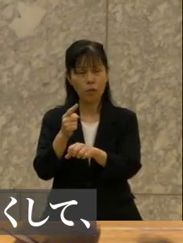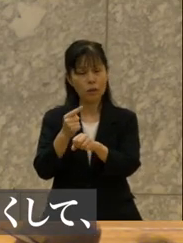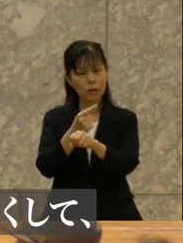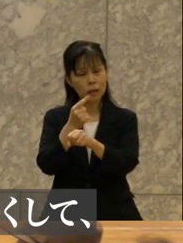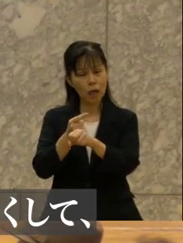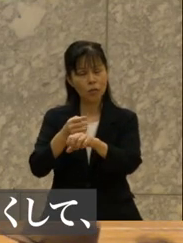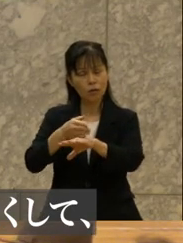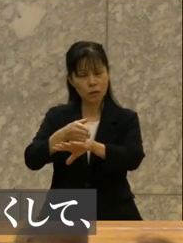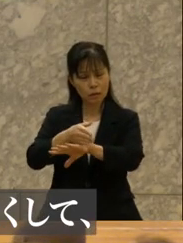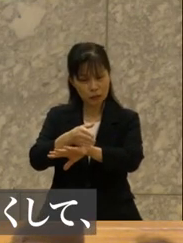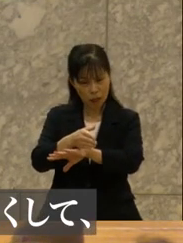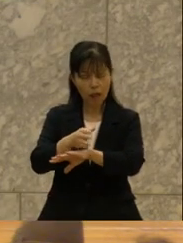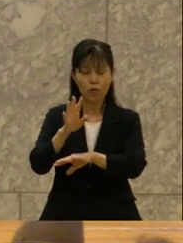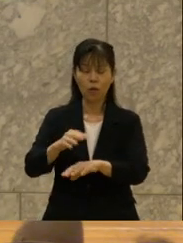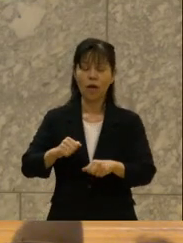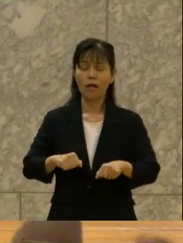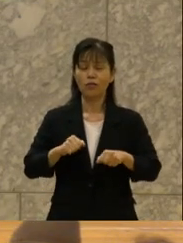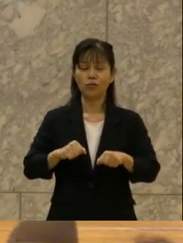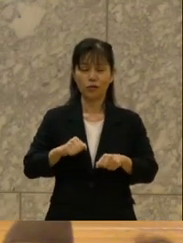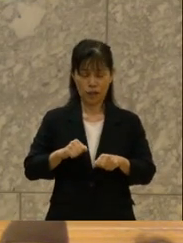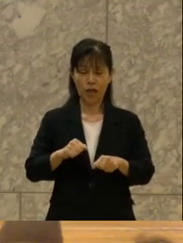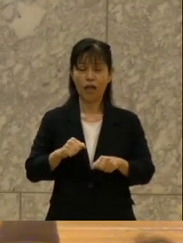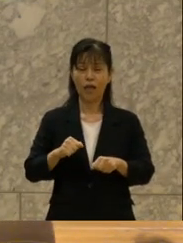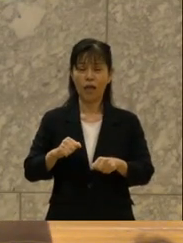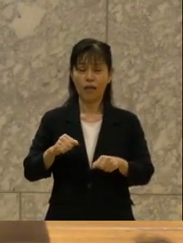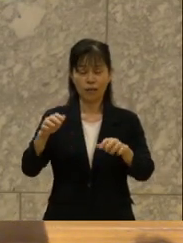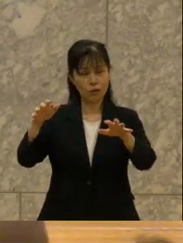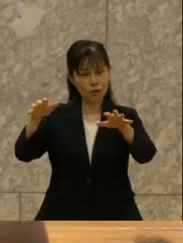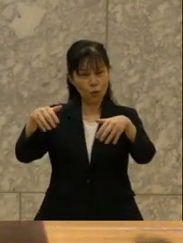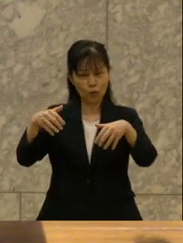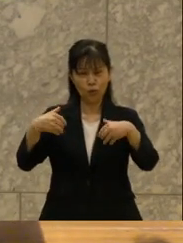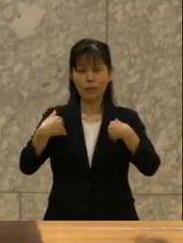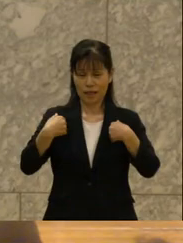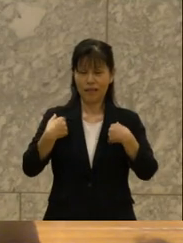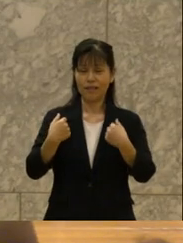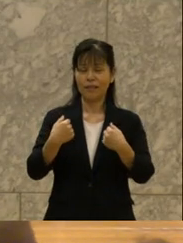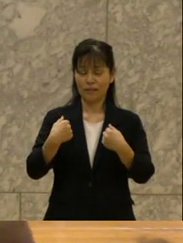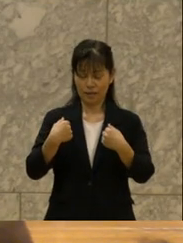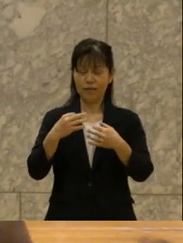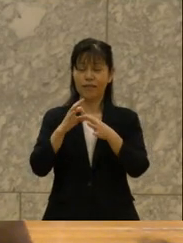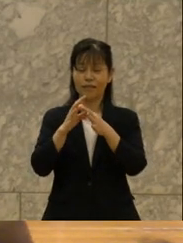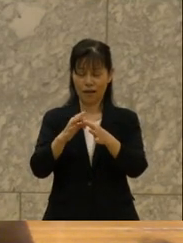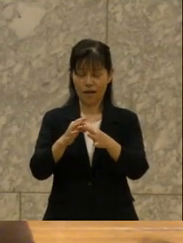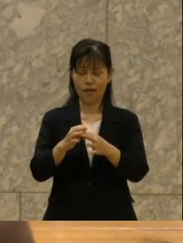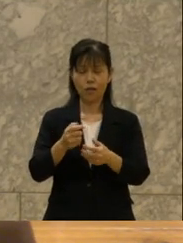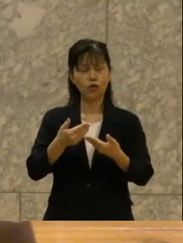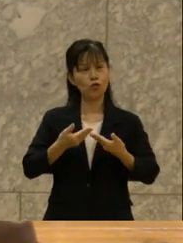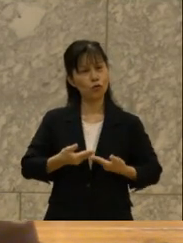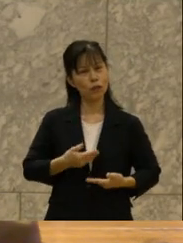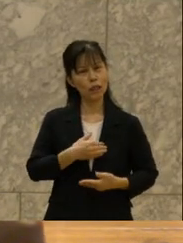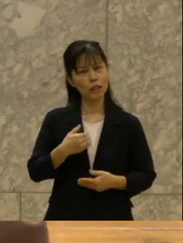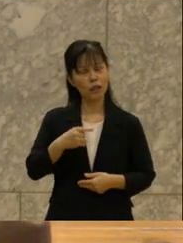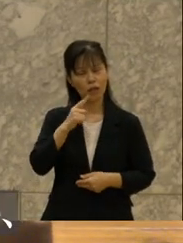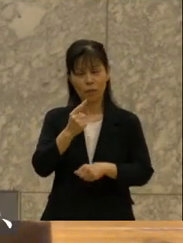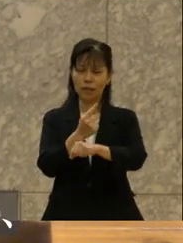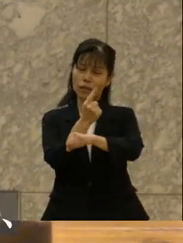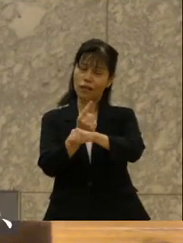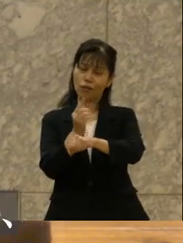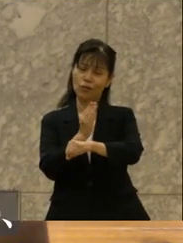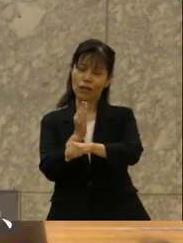経てばもうまたアップを軽くしてまた招集をしなければいけないので実質ゆっくりしてない1時間ちょっとなんです